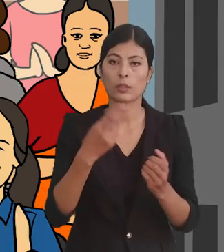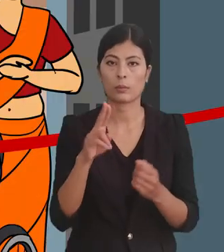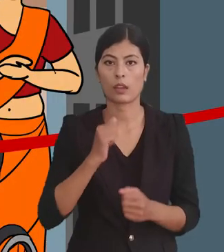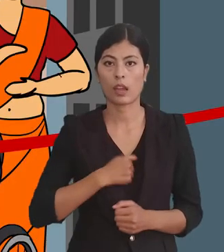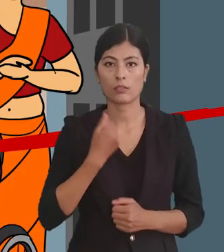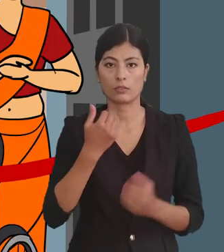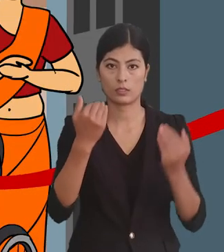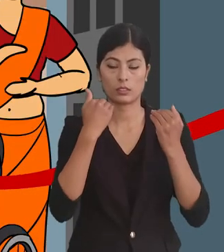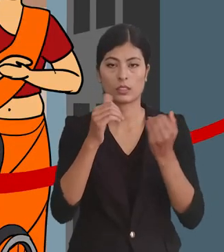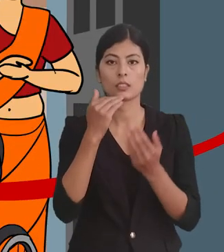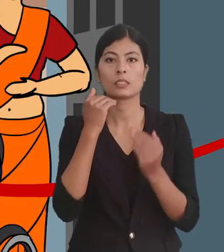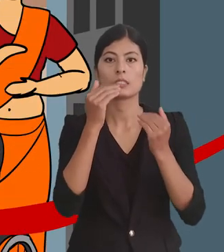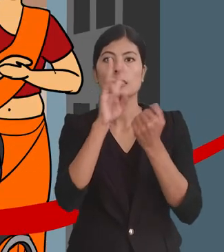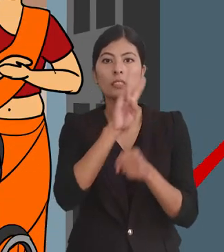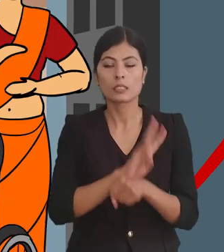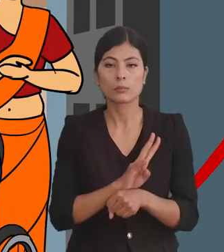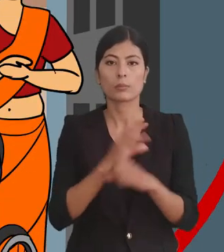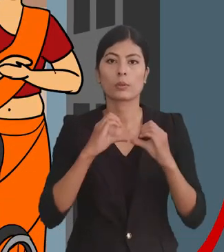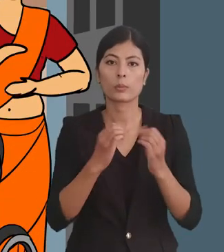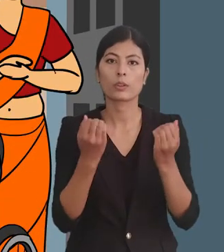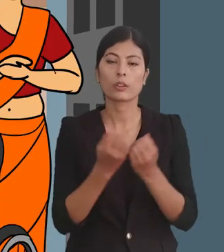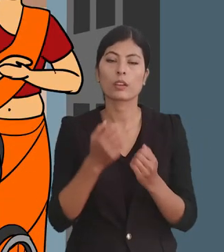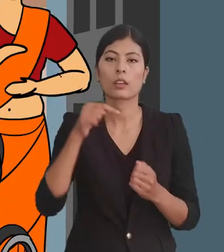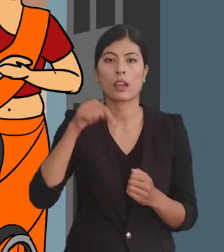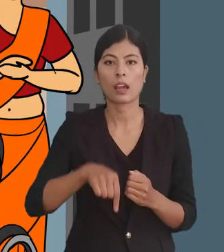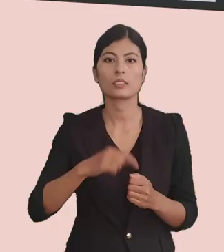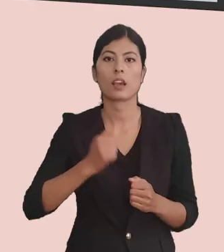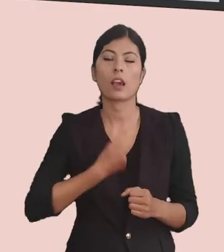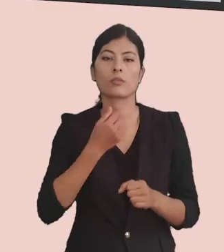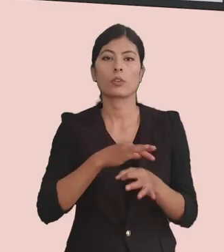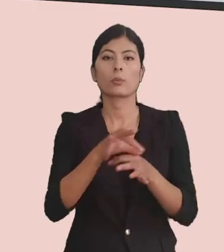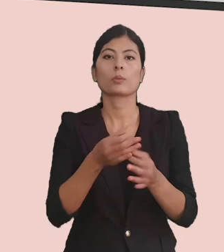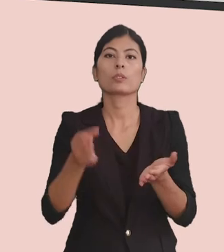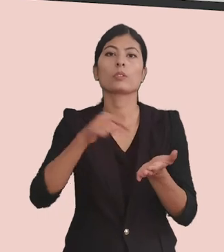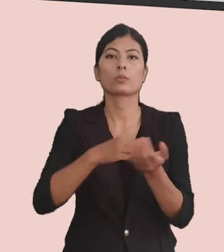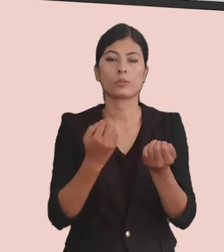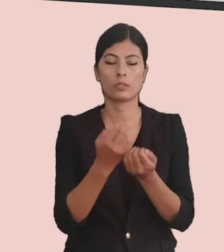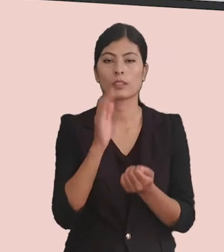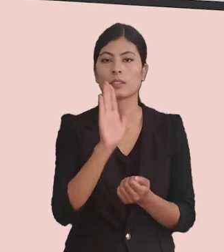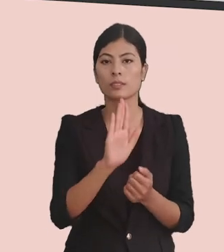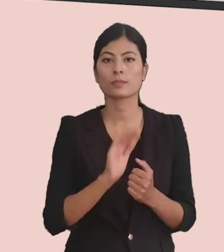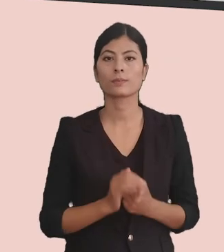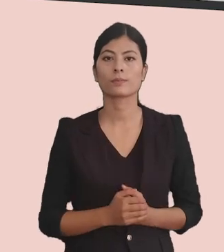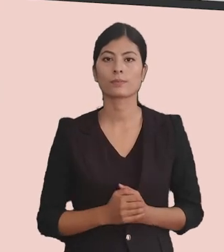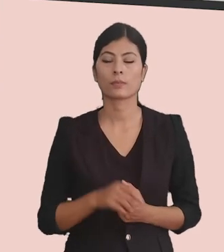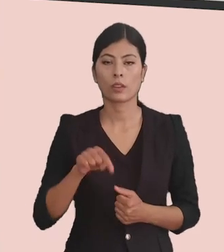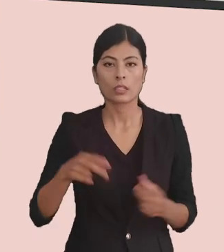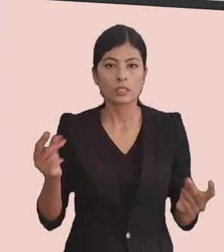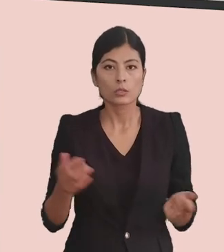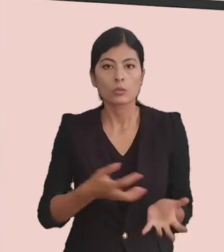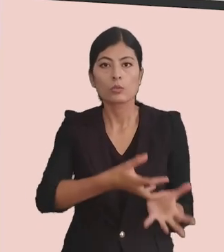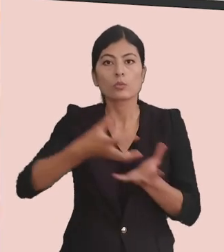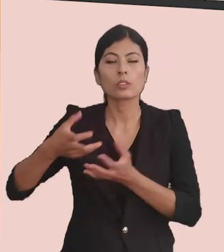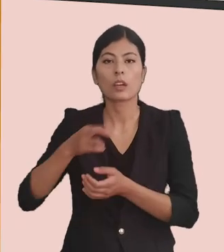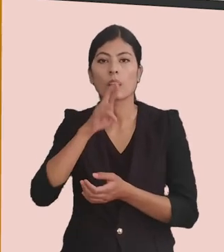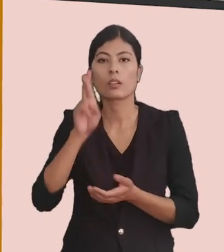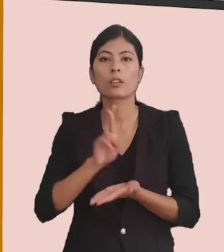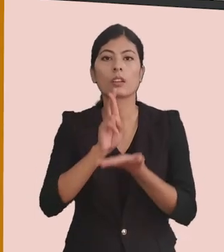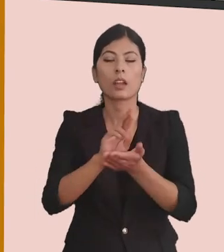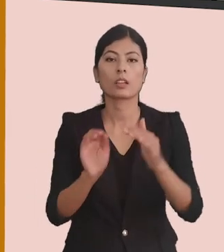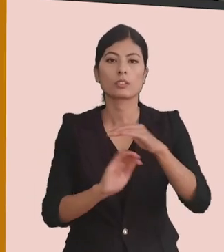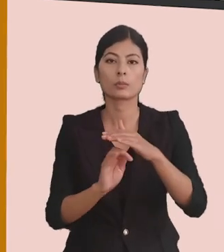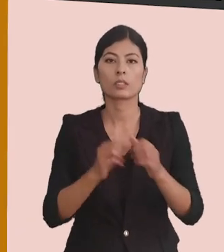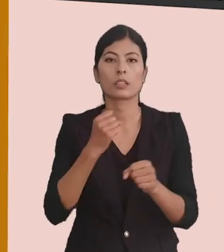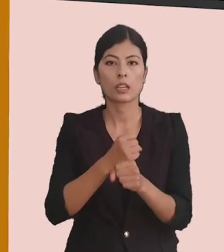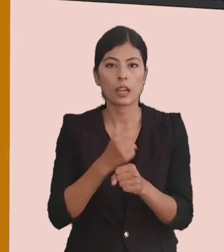सिपलाई प्रयोग गर्दै सिर्जनाले आज आफ्नै व्यवसाय सुरु गरेकी छिन्। तत्काल उद्धार र राहत समितिको काम,